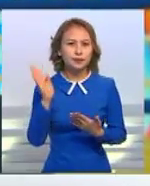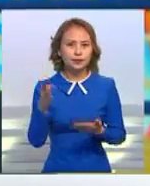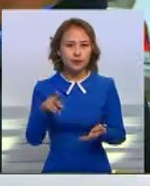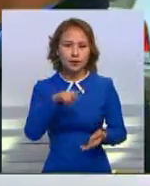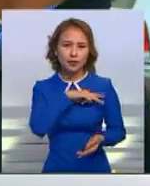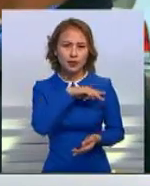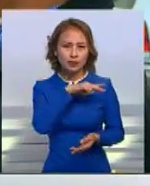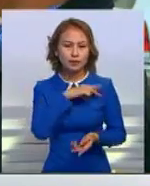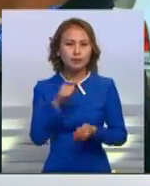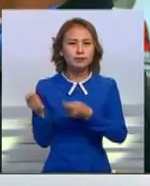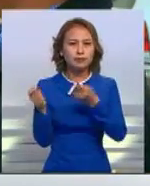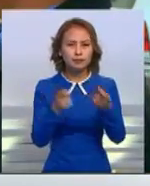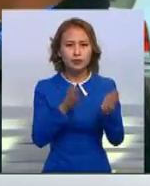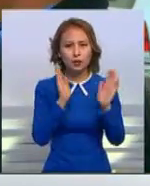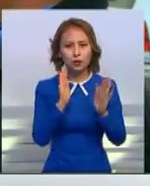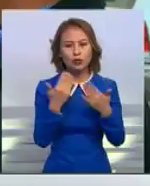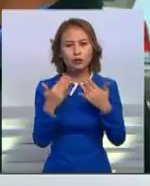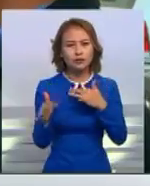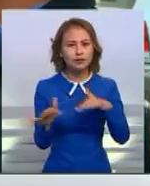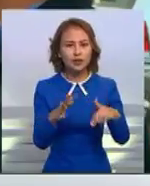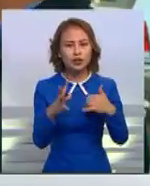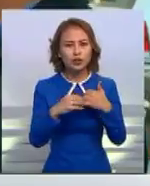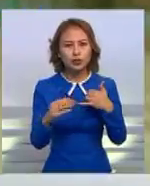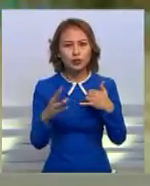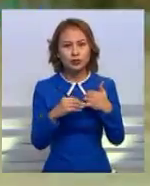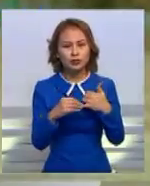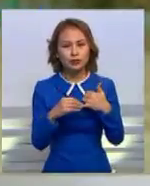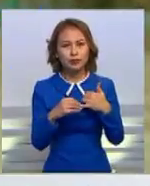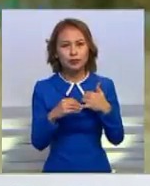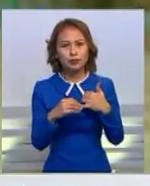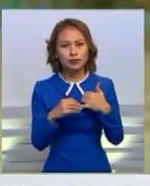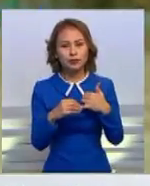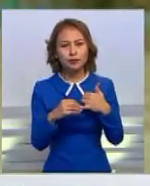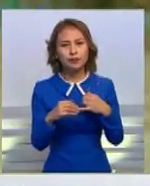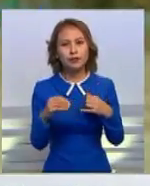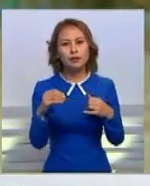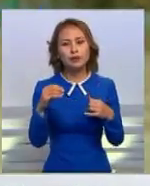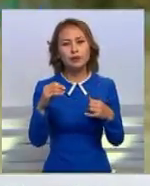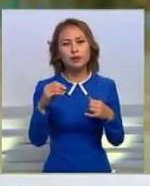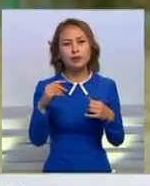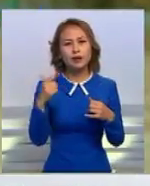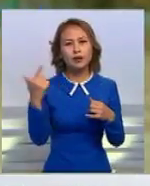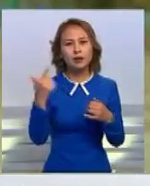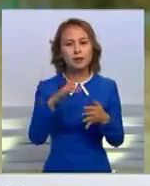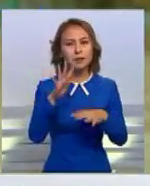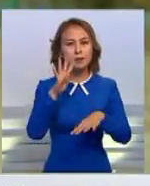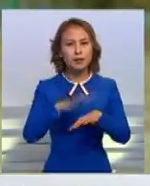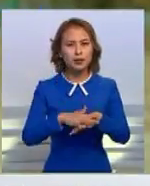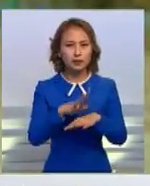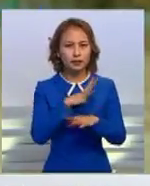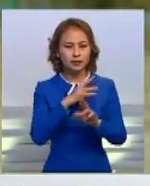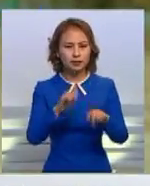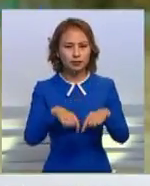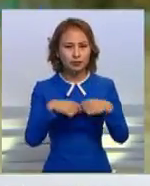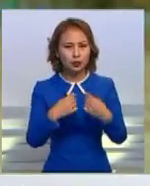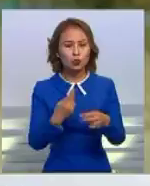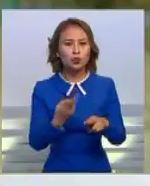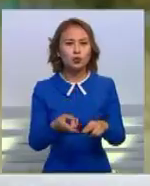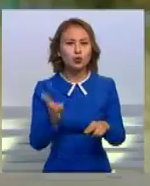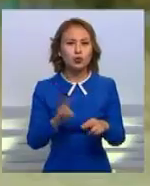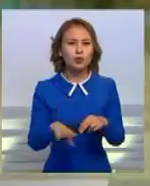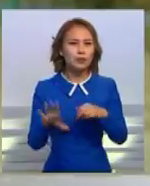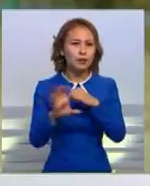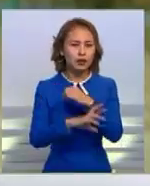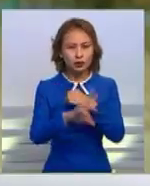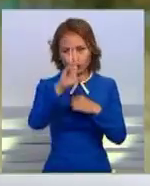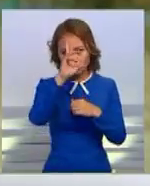жатыр. Бұрын осы шаруашылықтың жері жаңағыдай кепілдікке банкіге қойылып кеткен тұғын. Ол міне соңғы